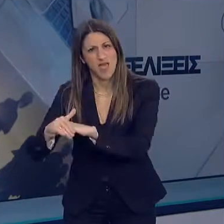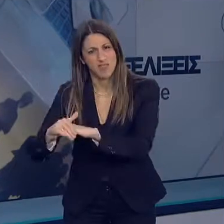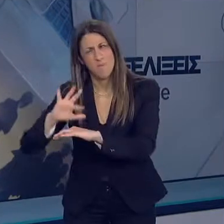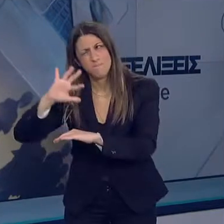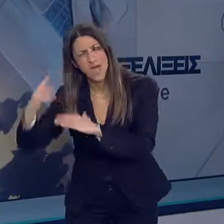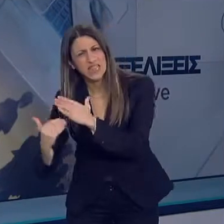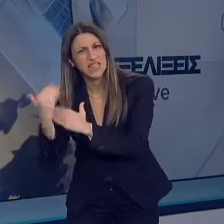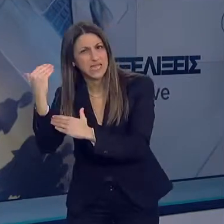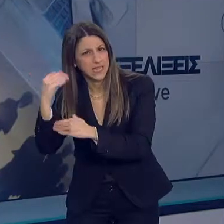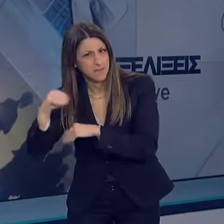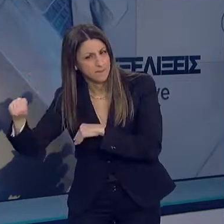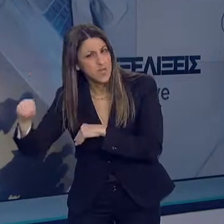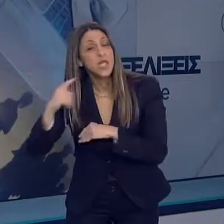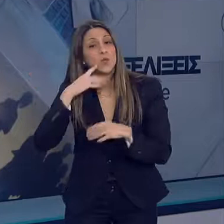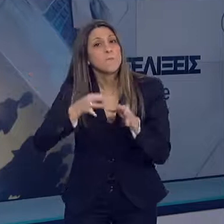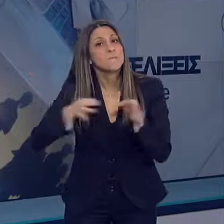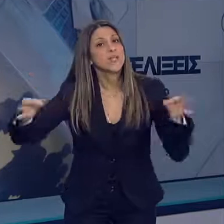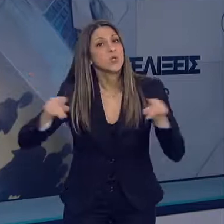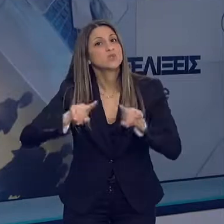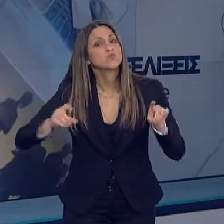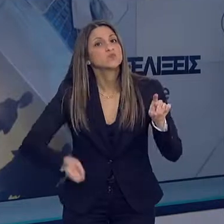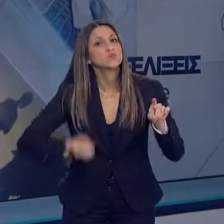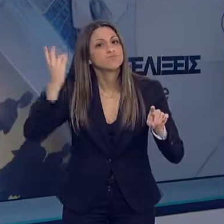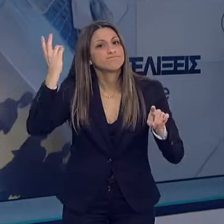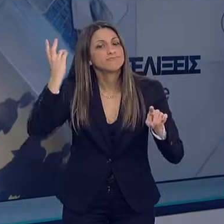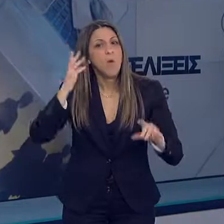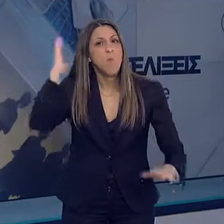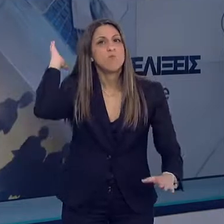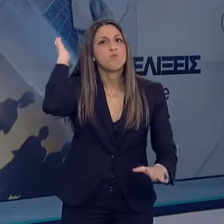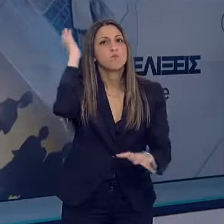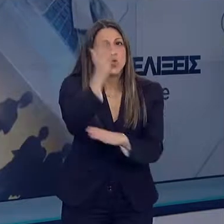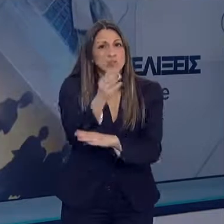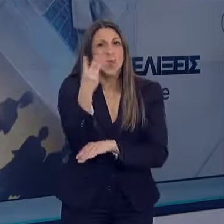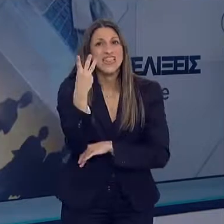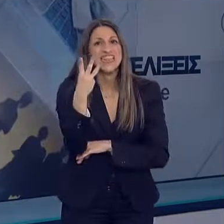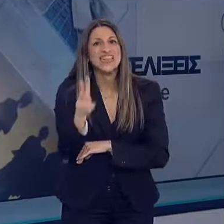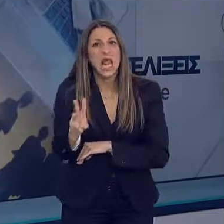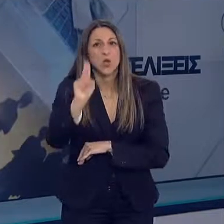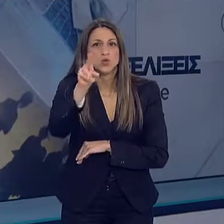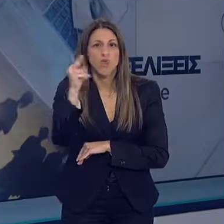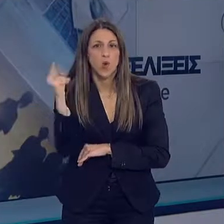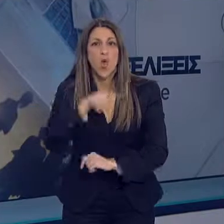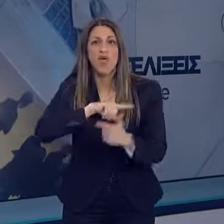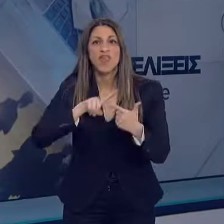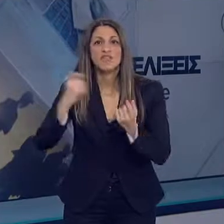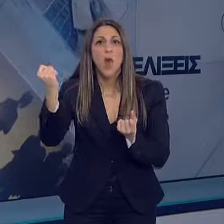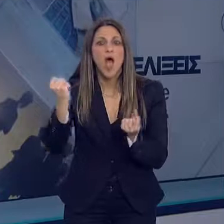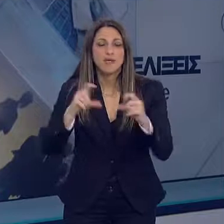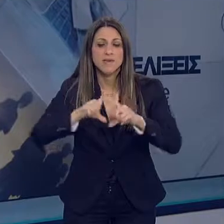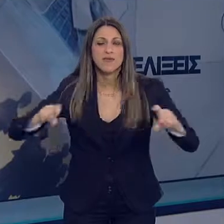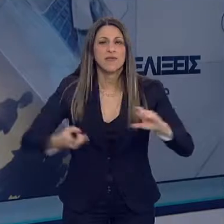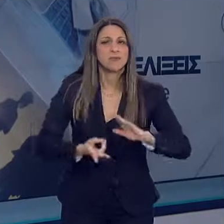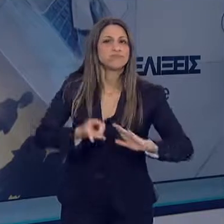Τρίτη, επεκτείνουμε σε όλη τη χώρα το μέτρο του διπλασιασμού του προστίμου στα 300 ευρώ και αφαίρεση των πινακίδων για